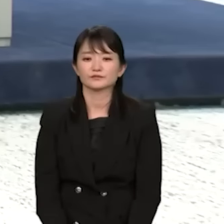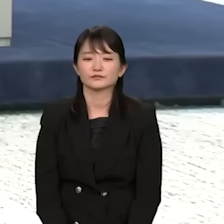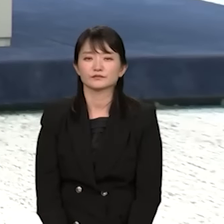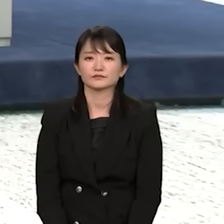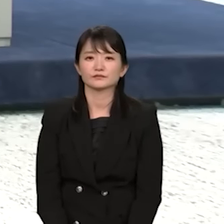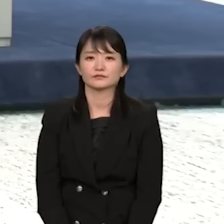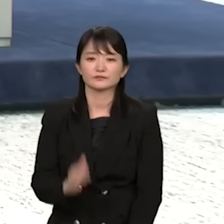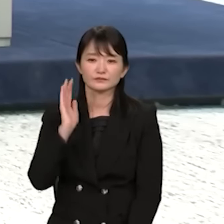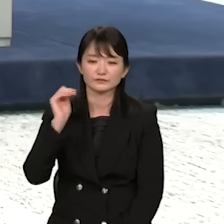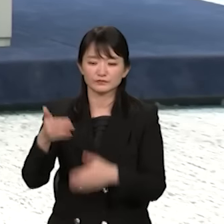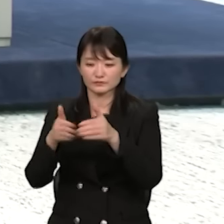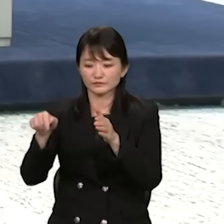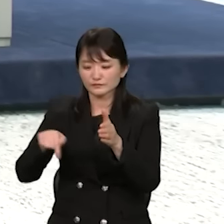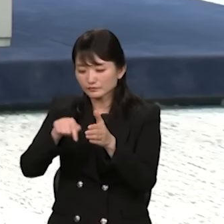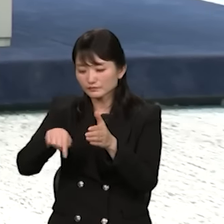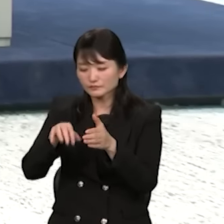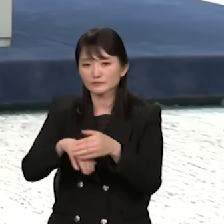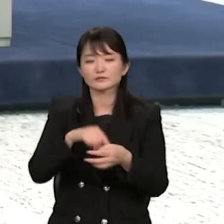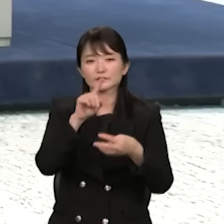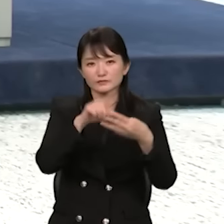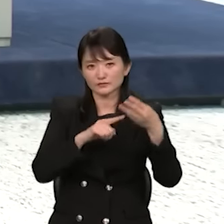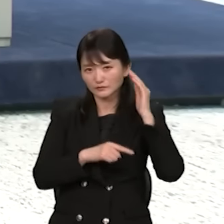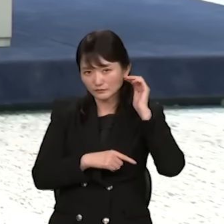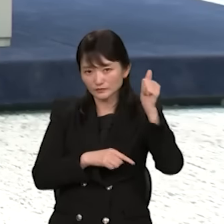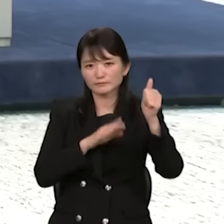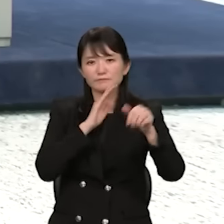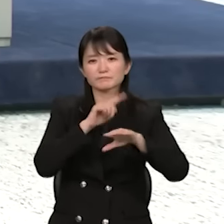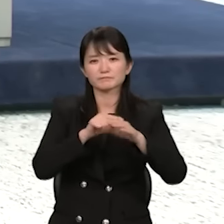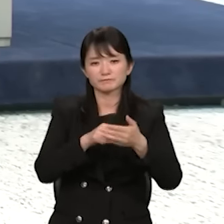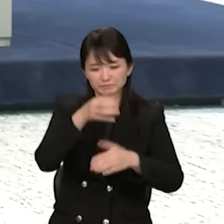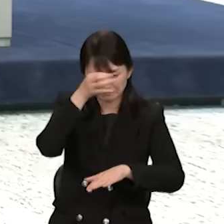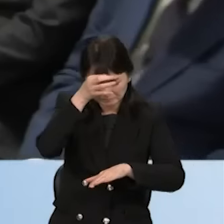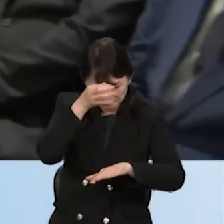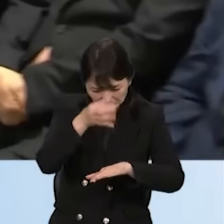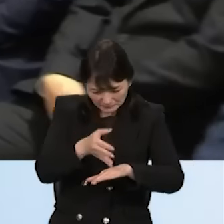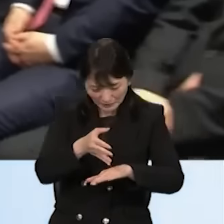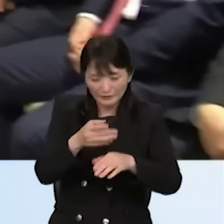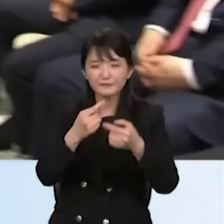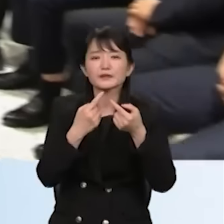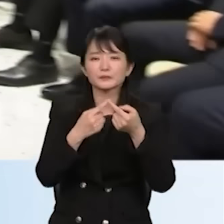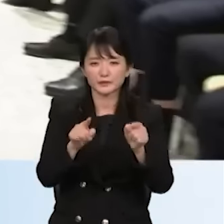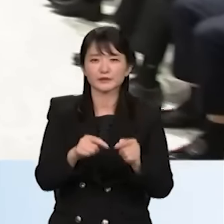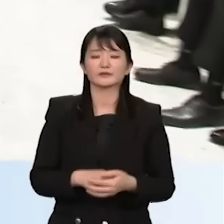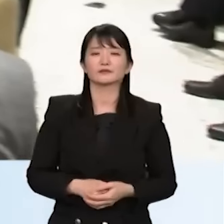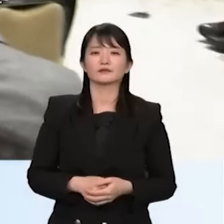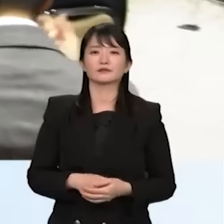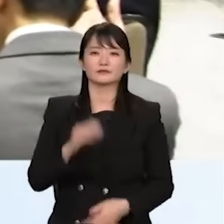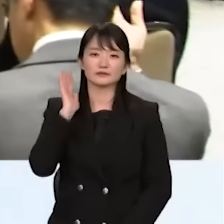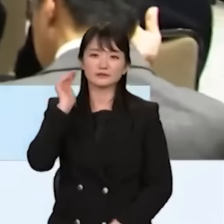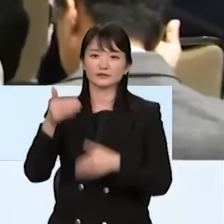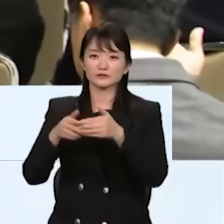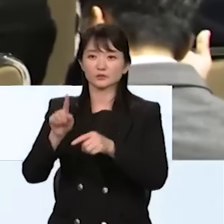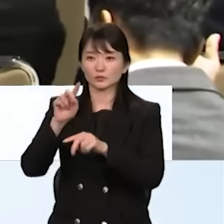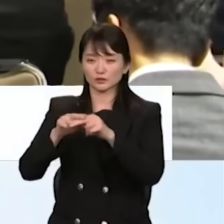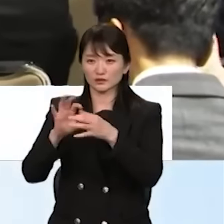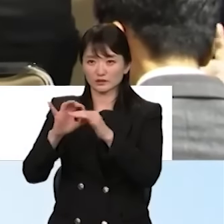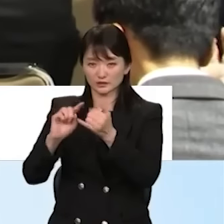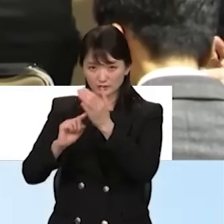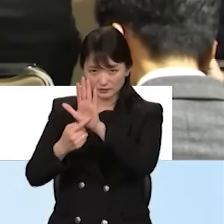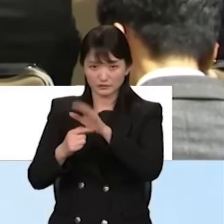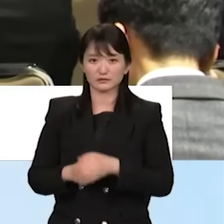네, 대통령실 내부에선 일단 윤 대통령이 진심 어린 사과를 했다고 평가하고 있습니다. 대통령실 고위 관계자는